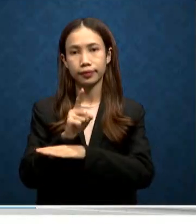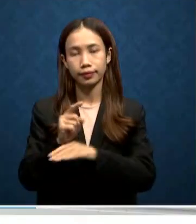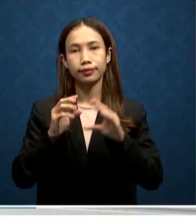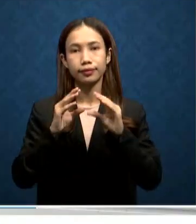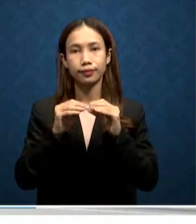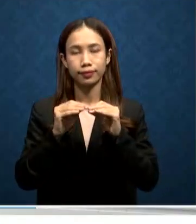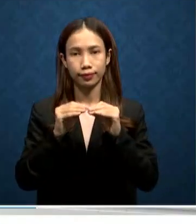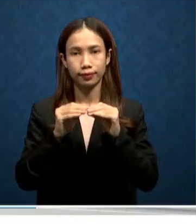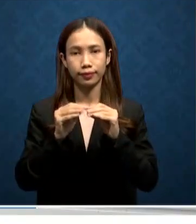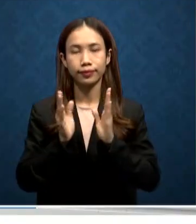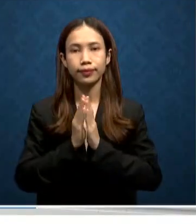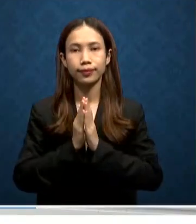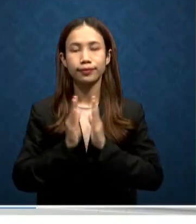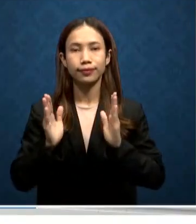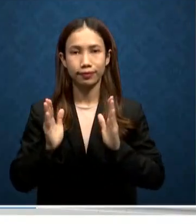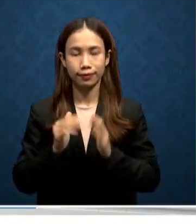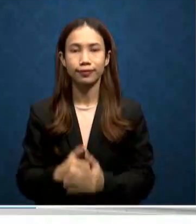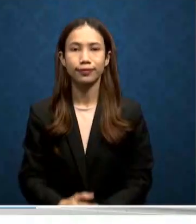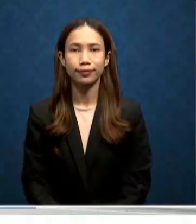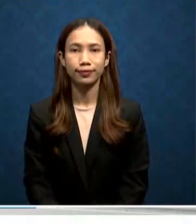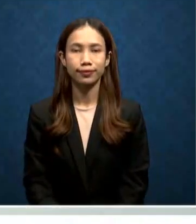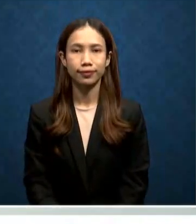ครับขอขอบพระคุณครับครับ